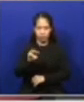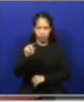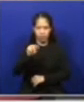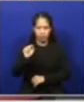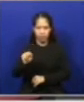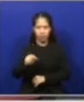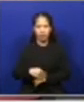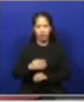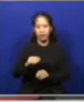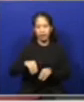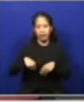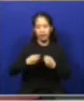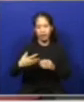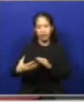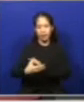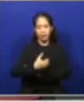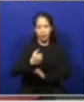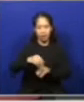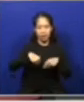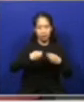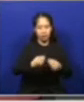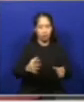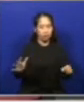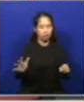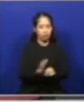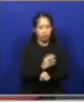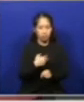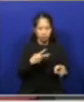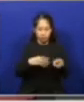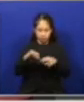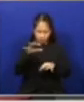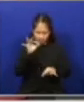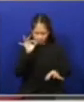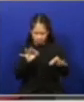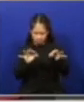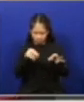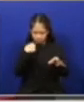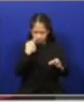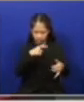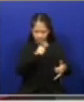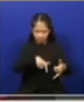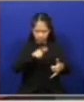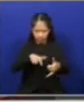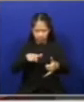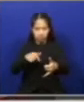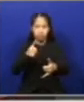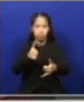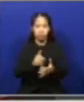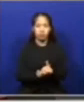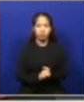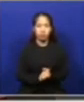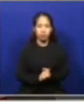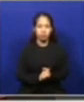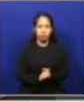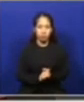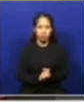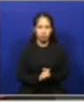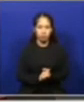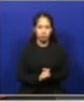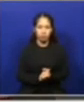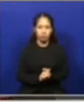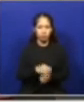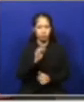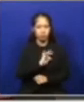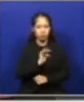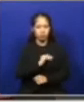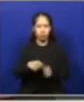60-70% ให้อำนาจเต็มธนาคารในการคัดเลือกลูกค้านะคะอันนี้มันไม่สมเหตุสม